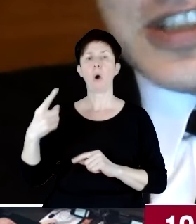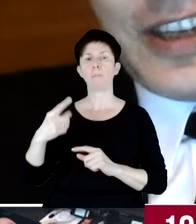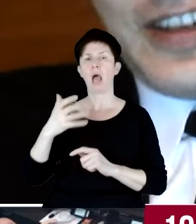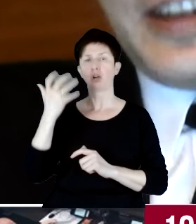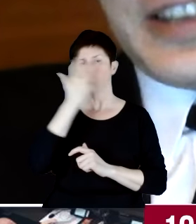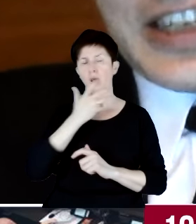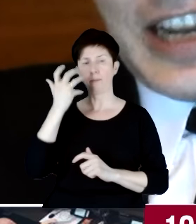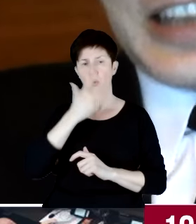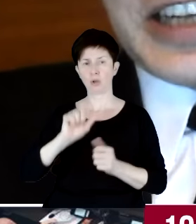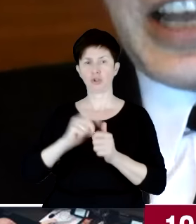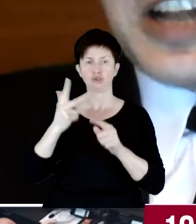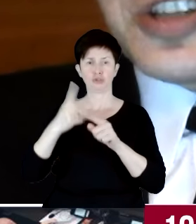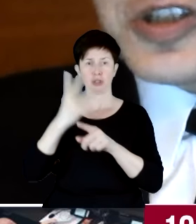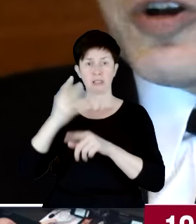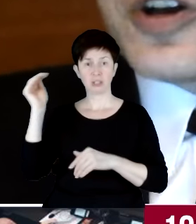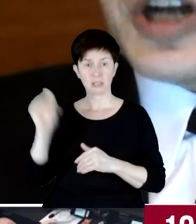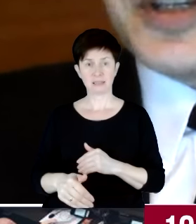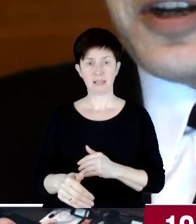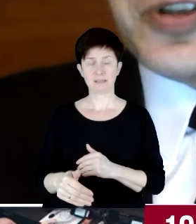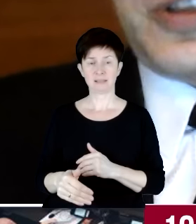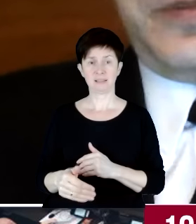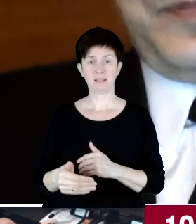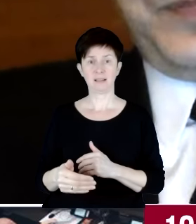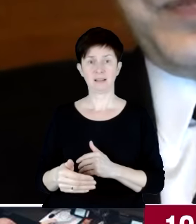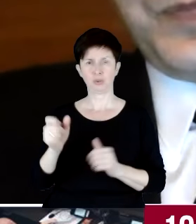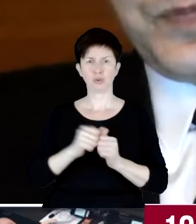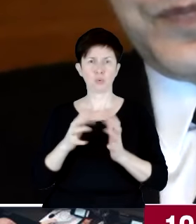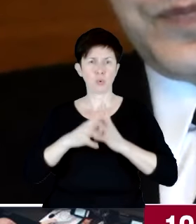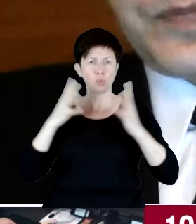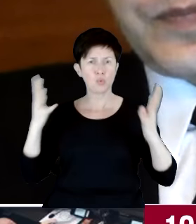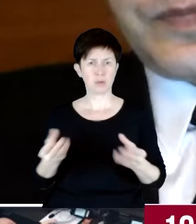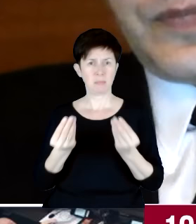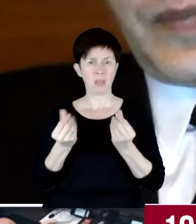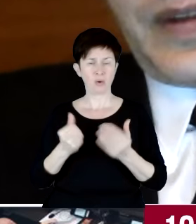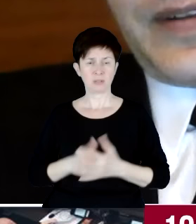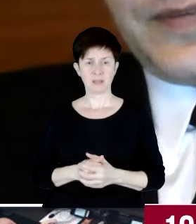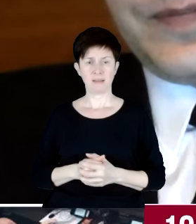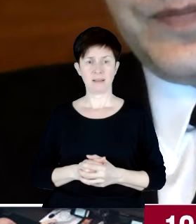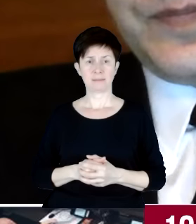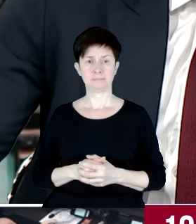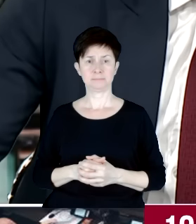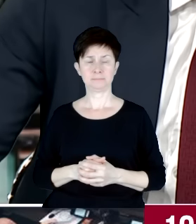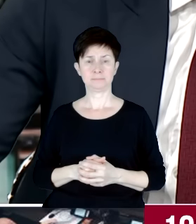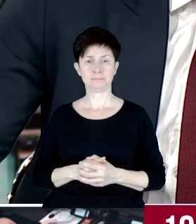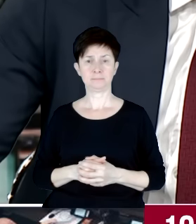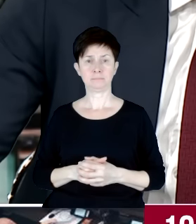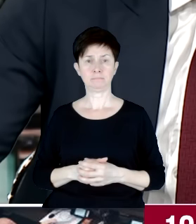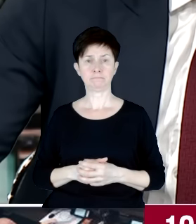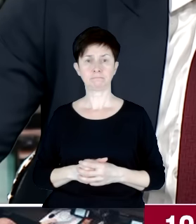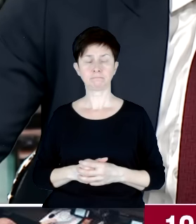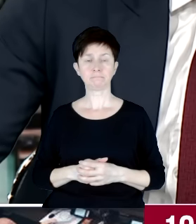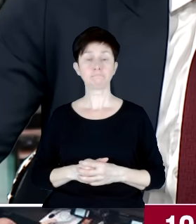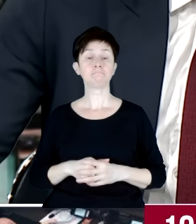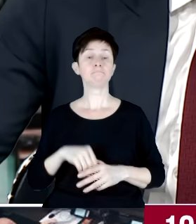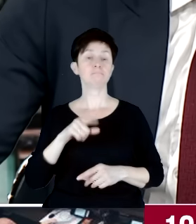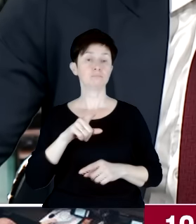30-40 tysięcy i tak dalej, i tak dalej. Czyli to są ogromne koszty. No czyli tych elementów, które będą obniżały